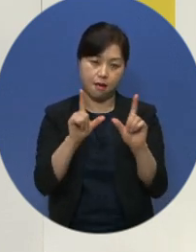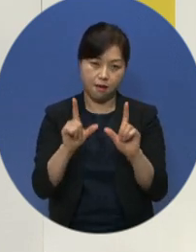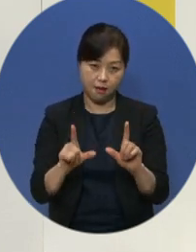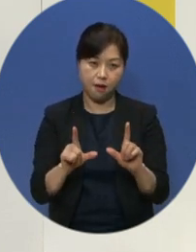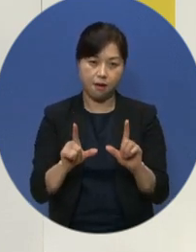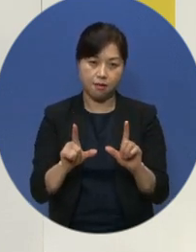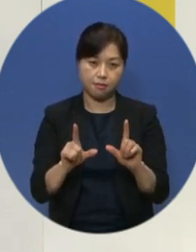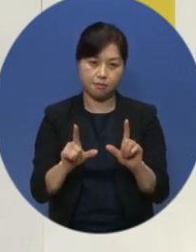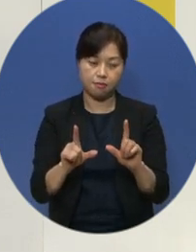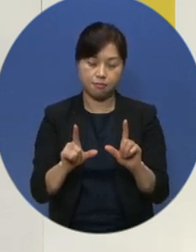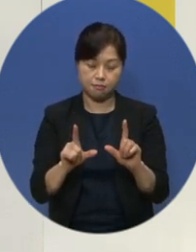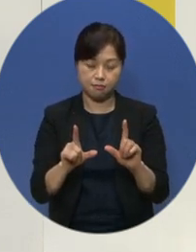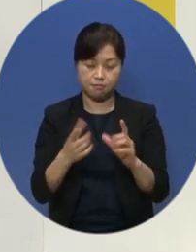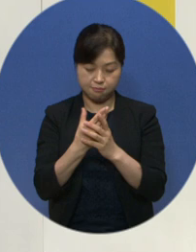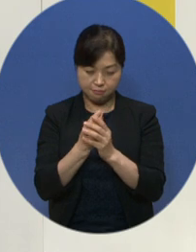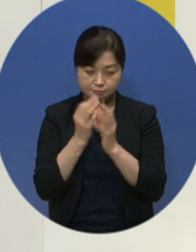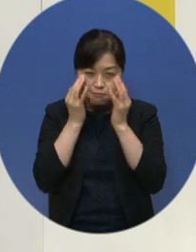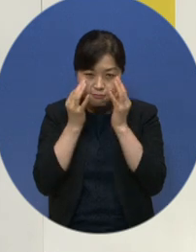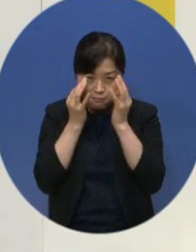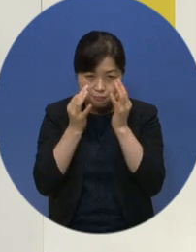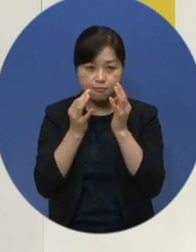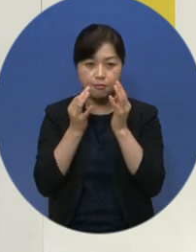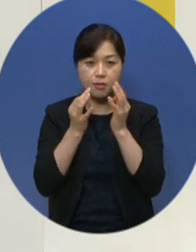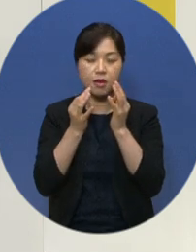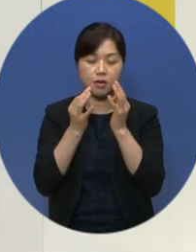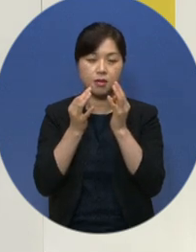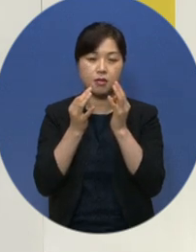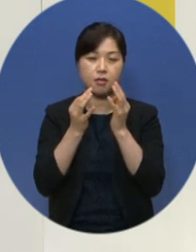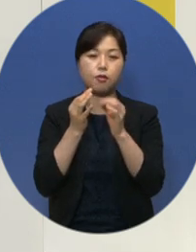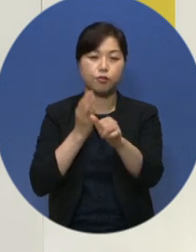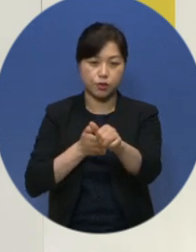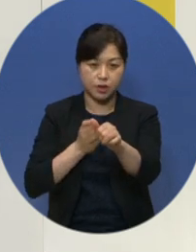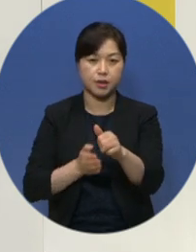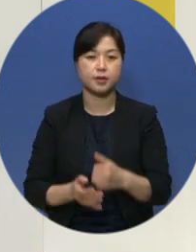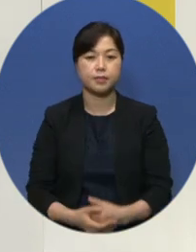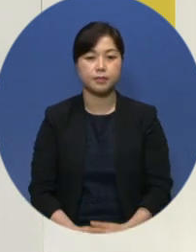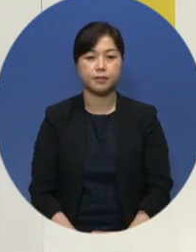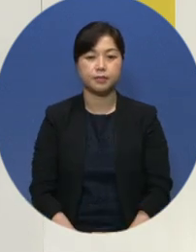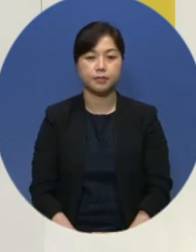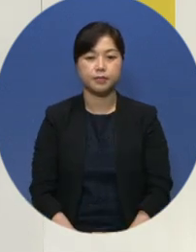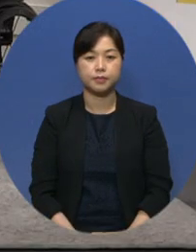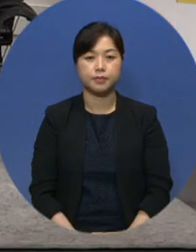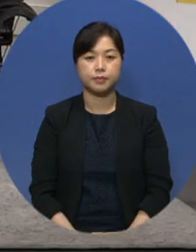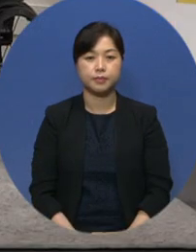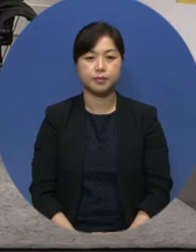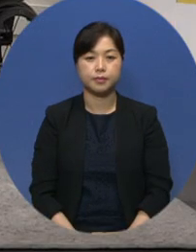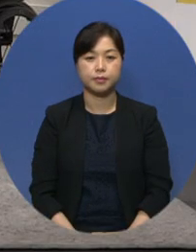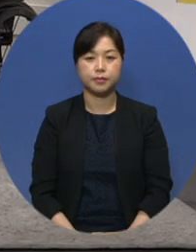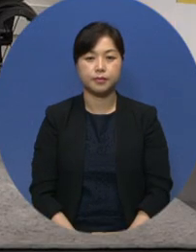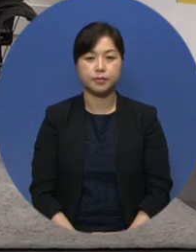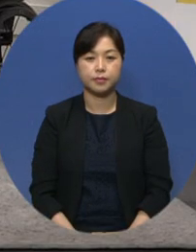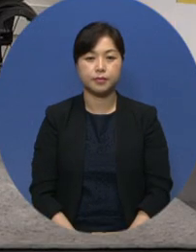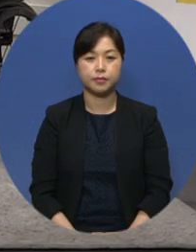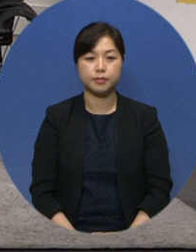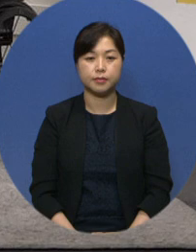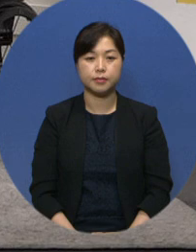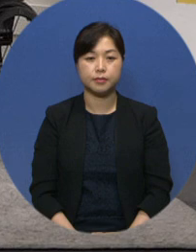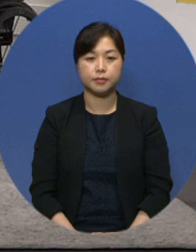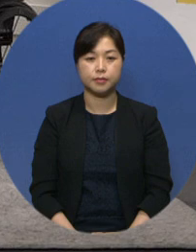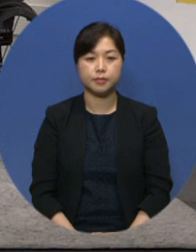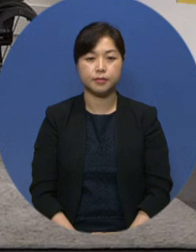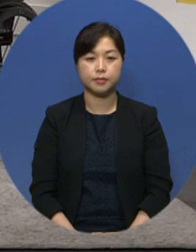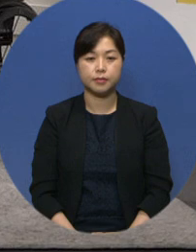좀 더 최선을 다해서 어 힘써 주시기를 부탁 드리겠습니다 4 그 지금